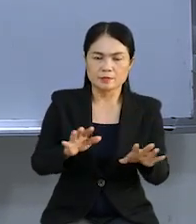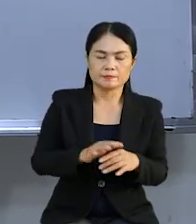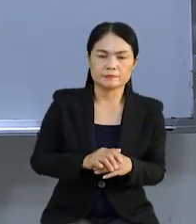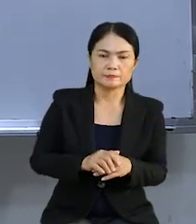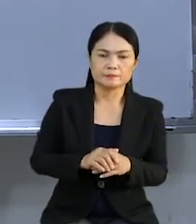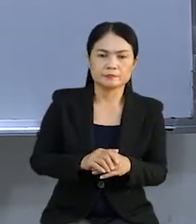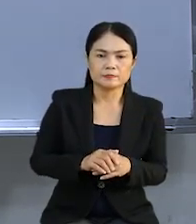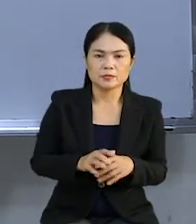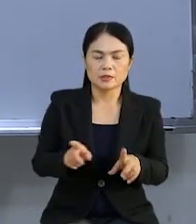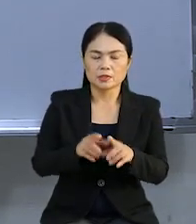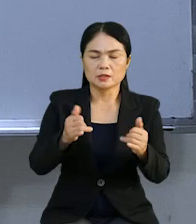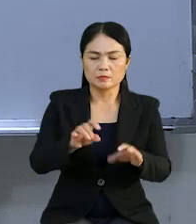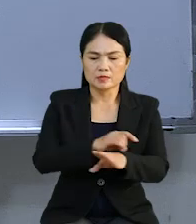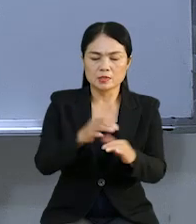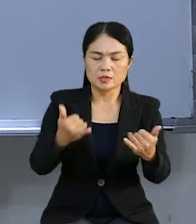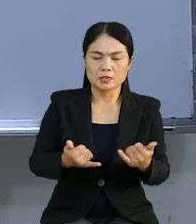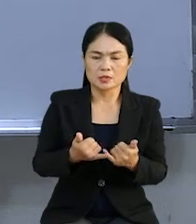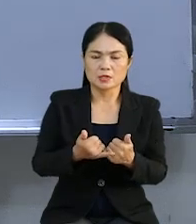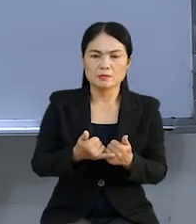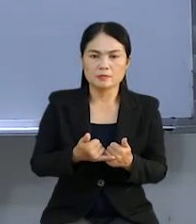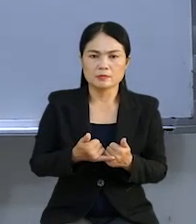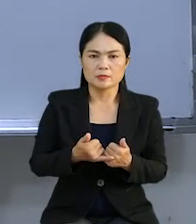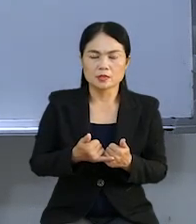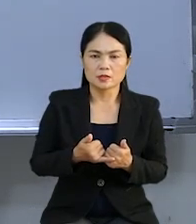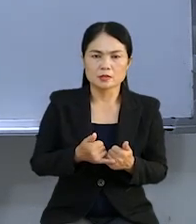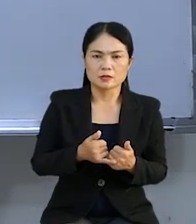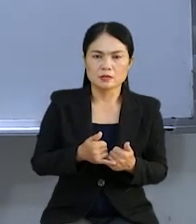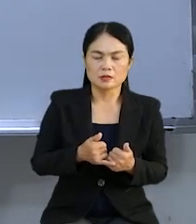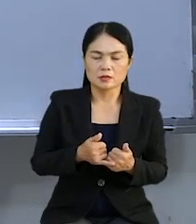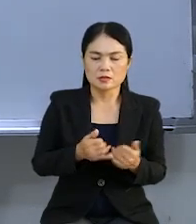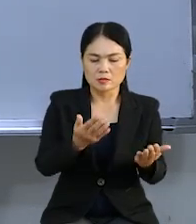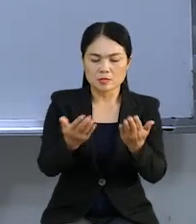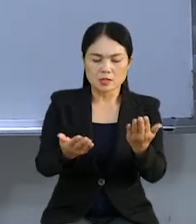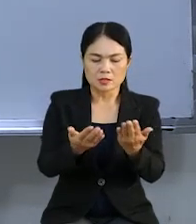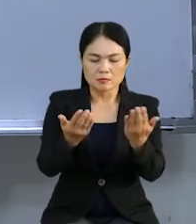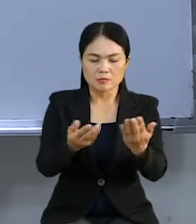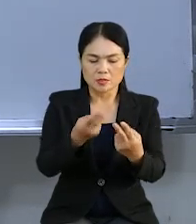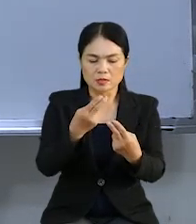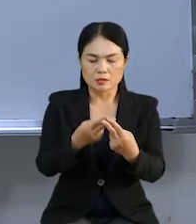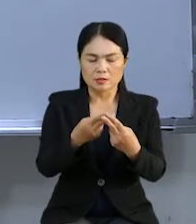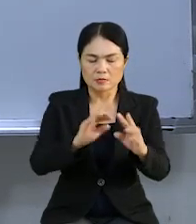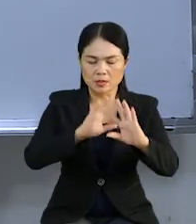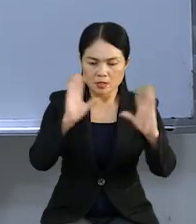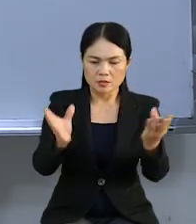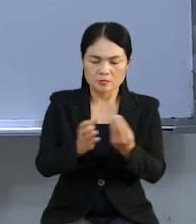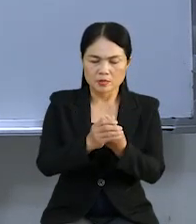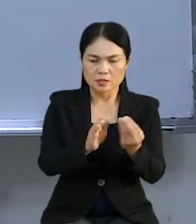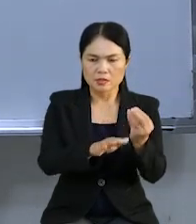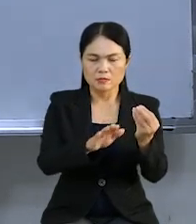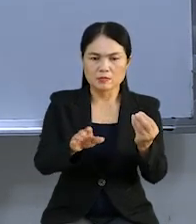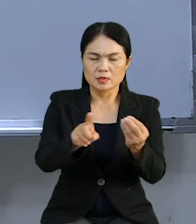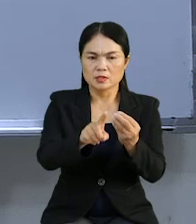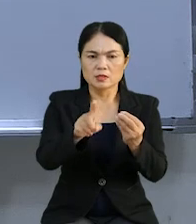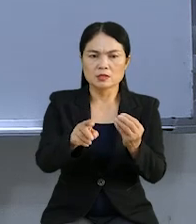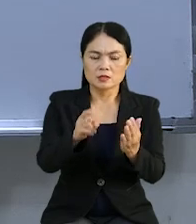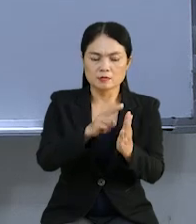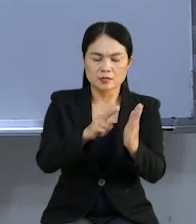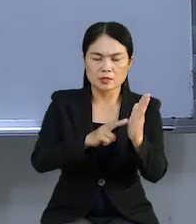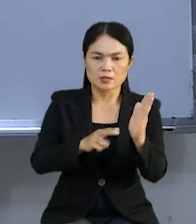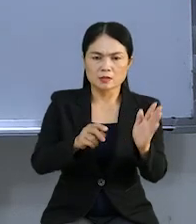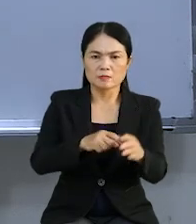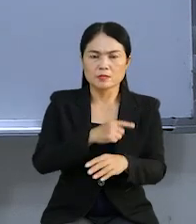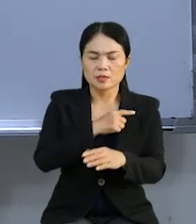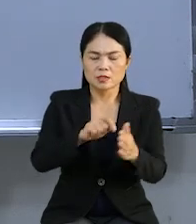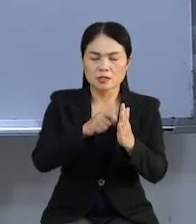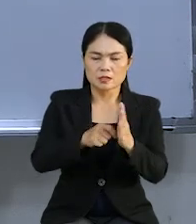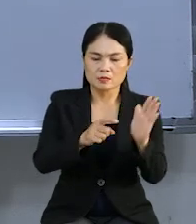บาทโดยฉะนั้นตอนเป็นนี้ลูกครูสมออกก้นเตรียมตัวเมื่อจำลายสำหรับบอกโก้นะก้นนะตาอัตบัดบอกเยิ้ง